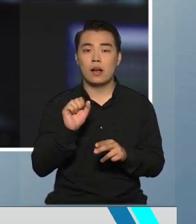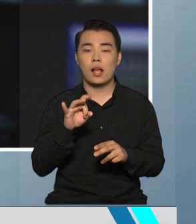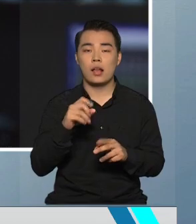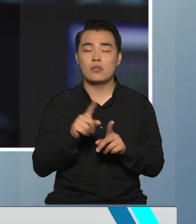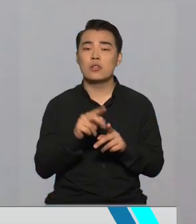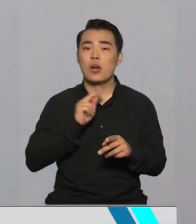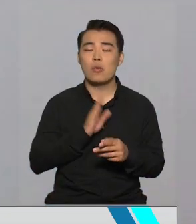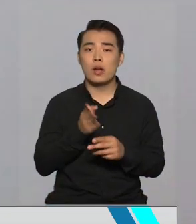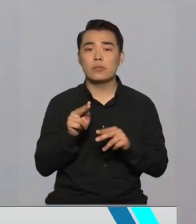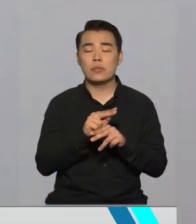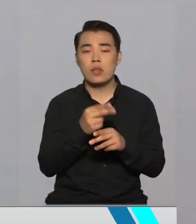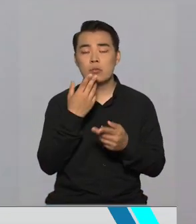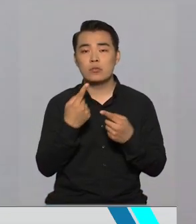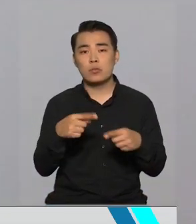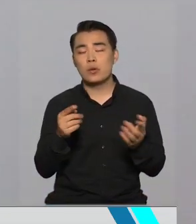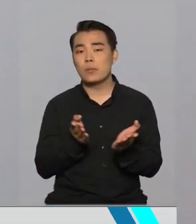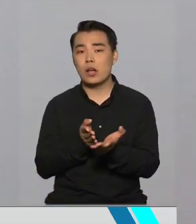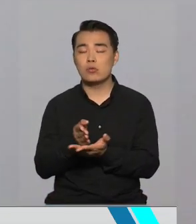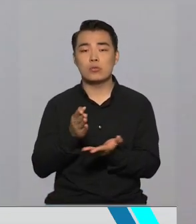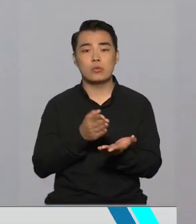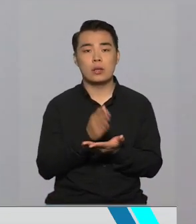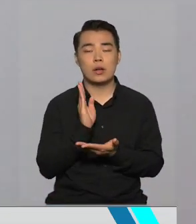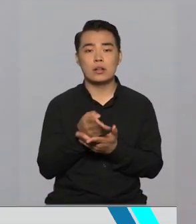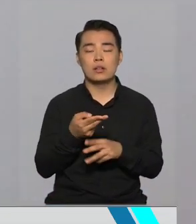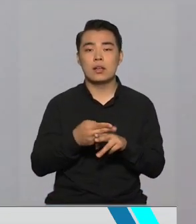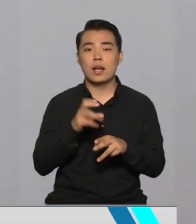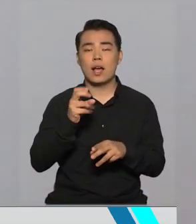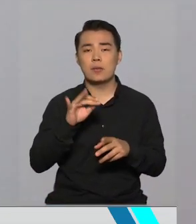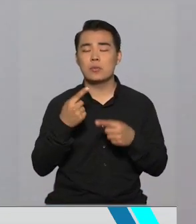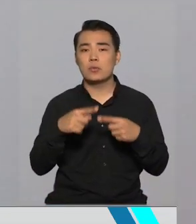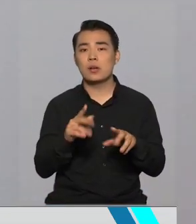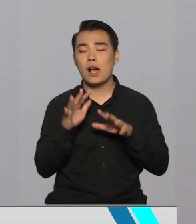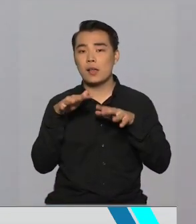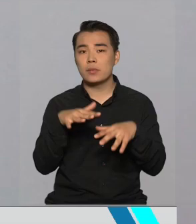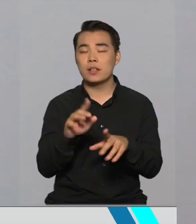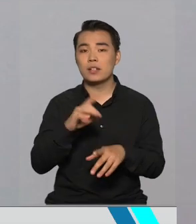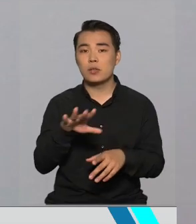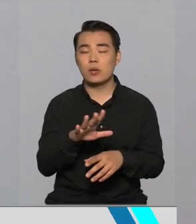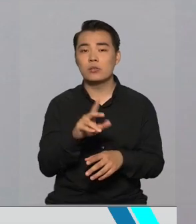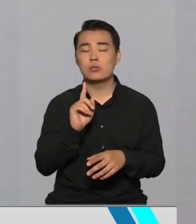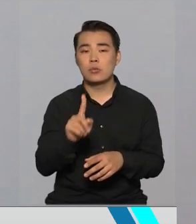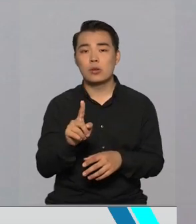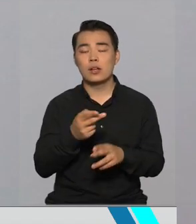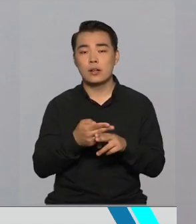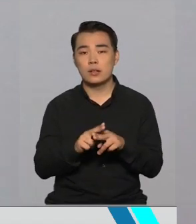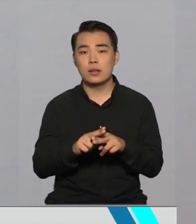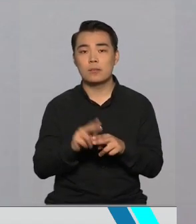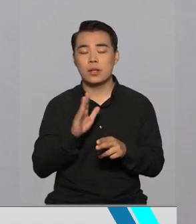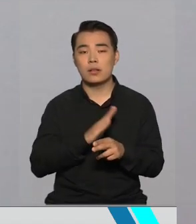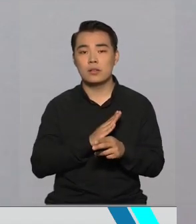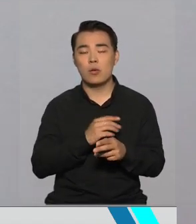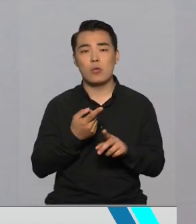Прорабатываются альтернативные маршруты. Это через Транскаспийский регион. Но он